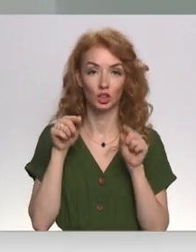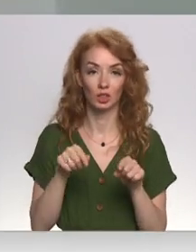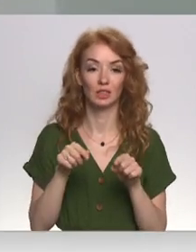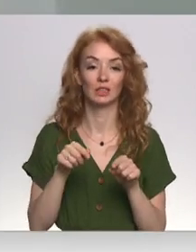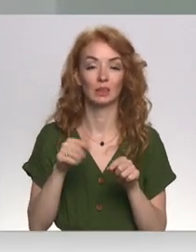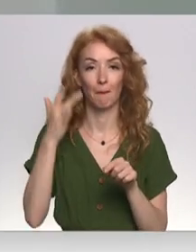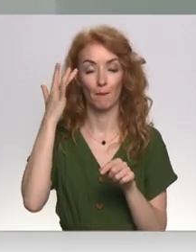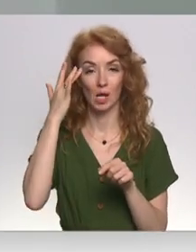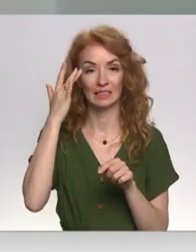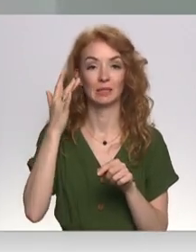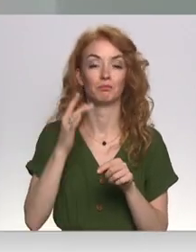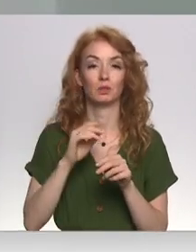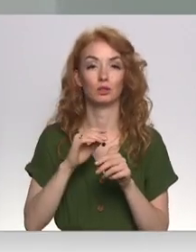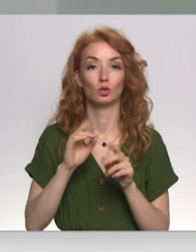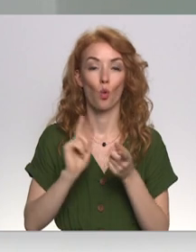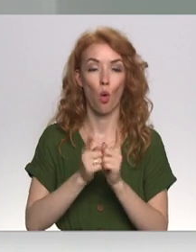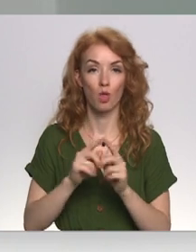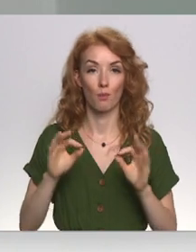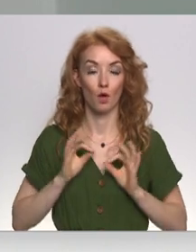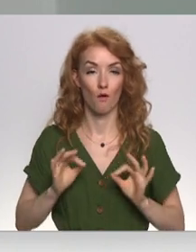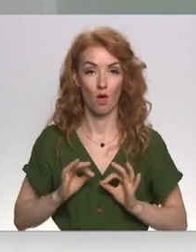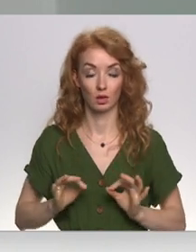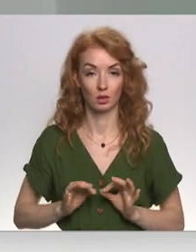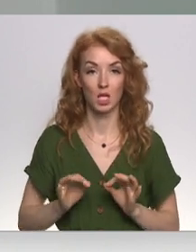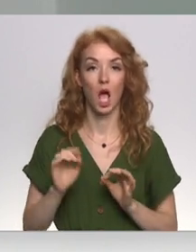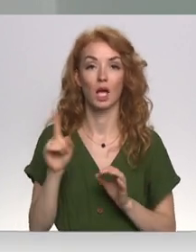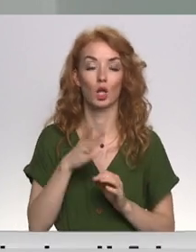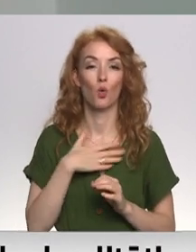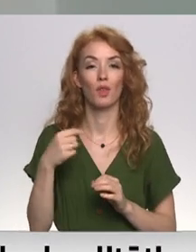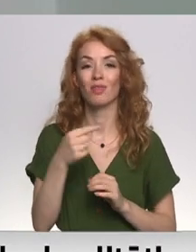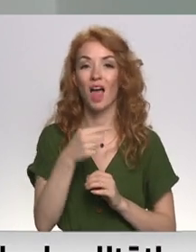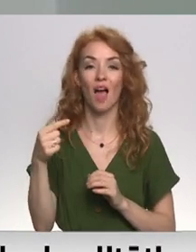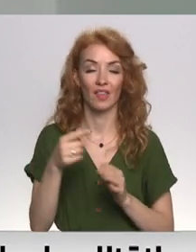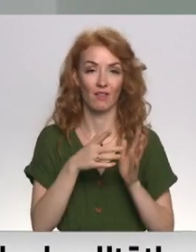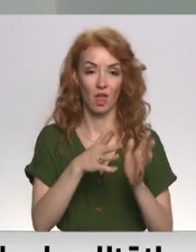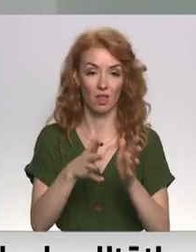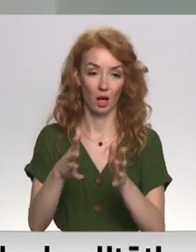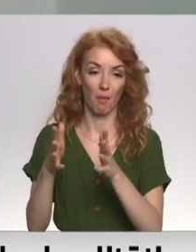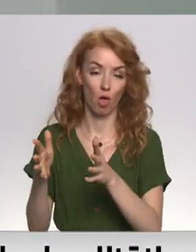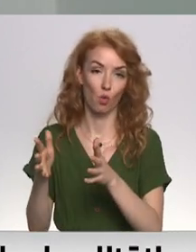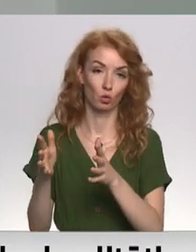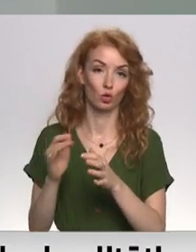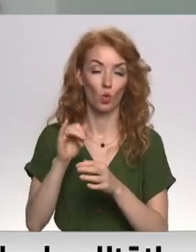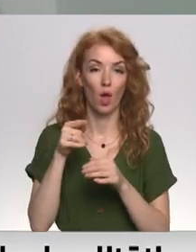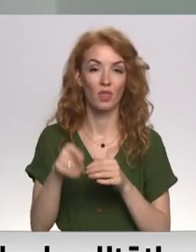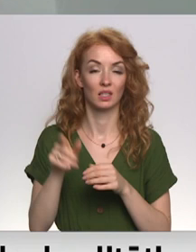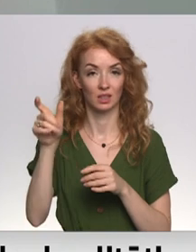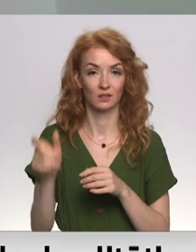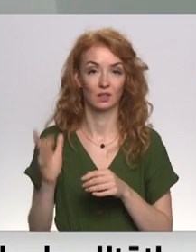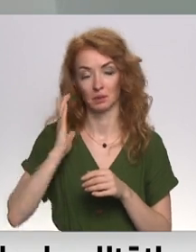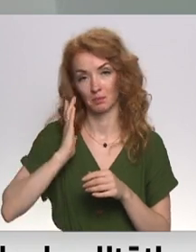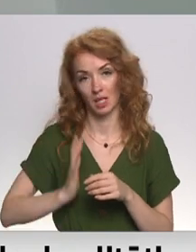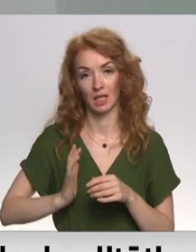skolotāja profesijā ir ārkārtīgi negatīvi ietekmējoši, proti tādēļ, ka viņš ir spiests